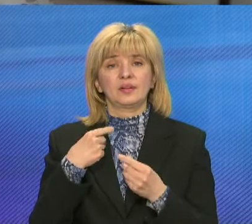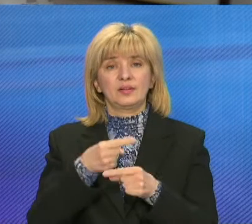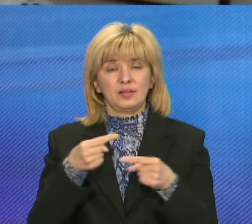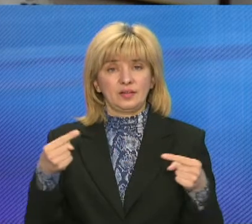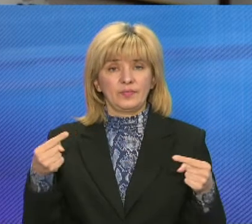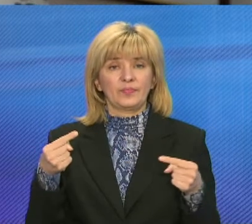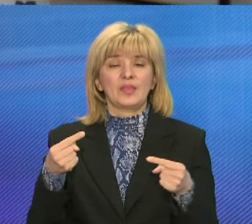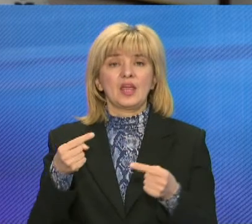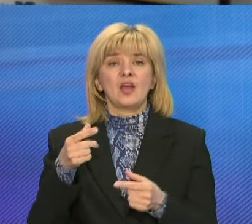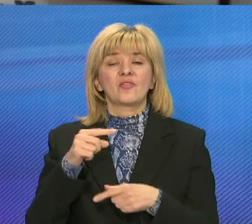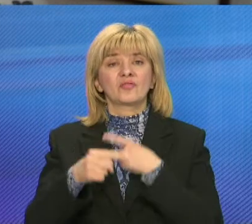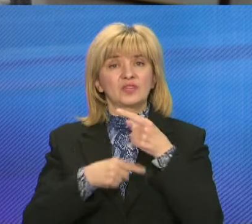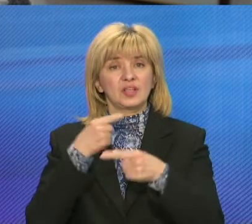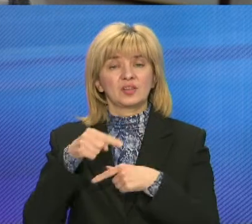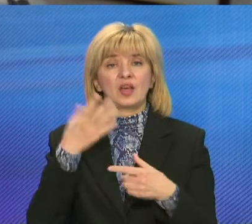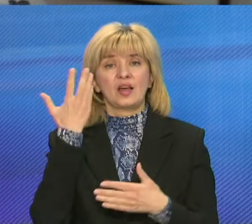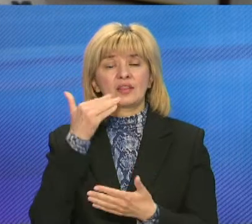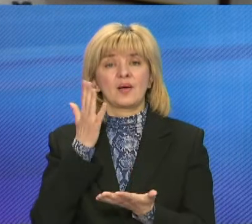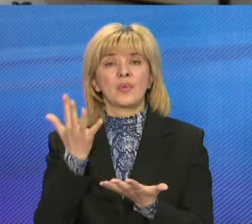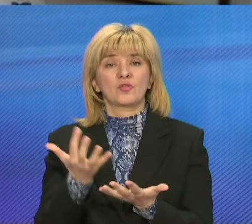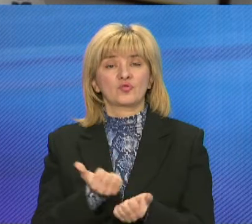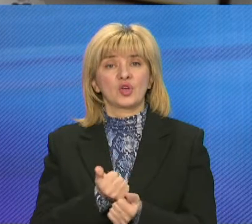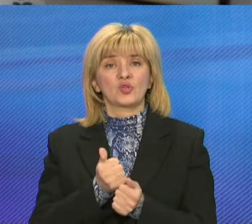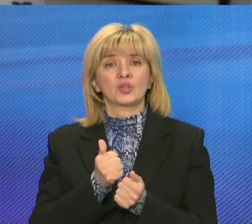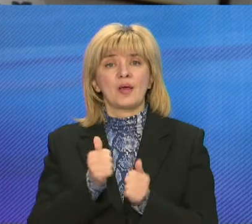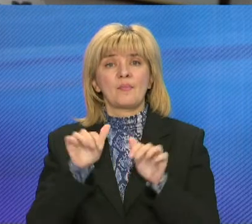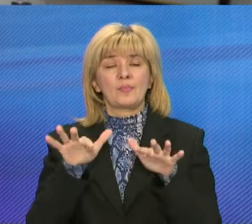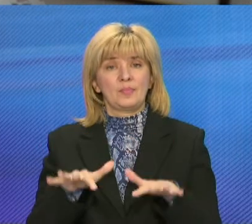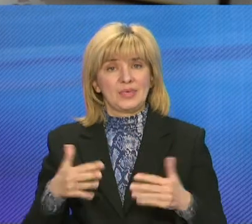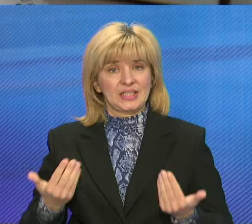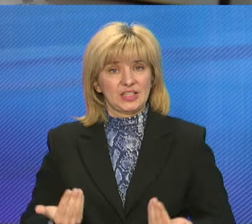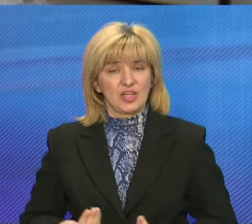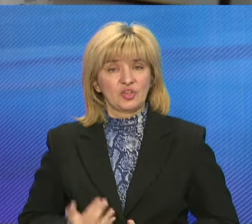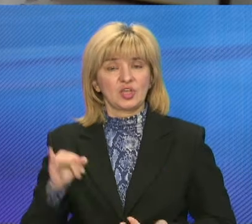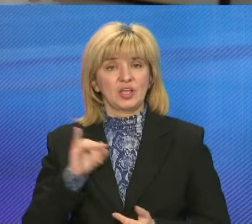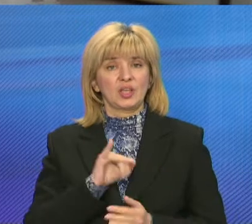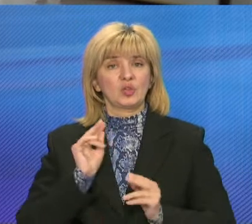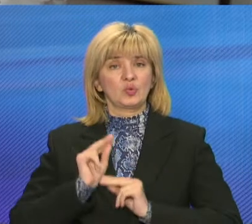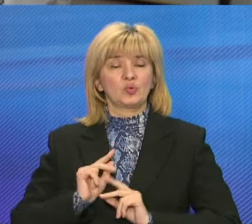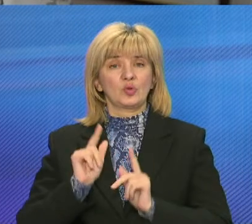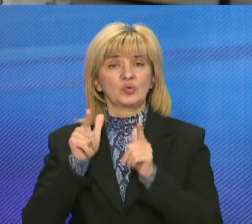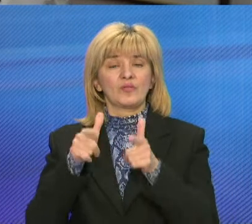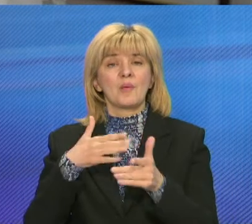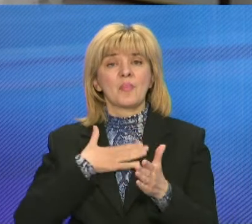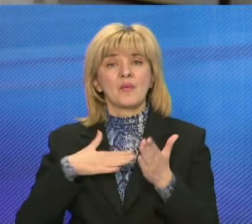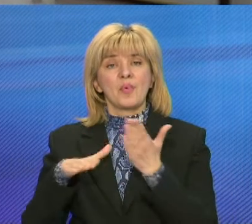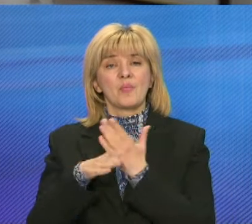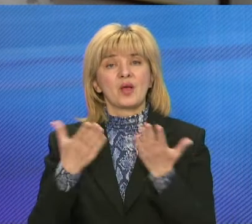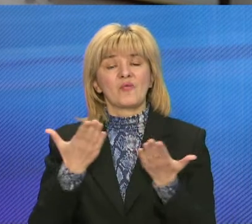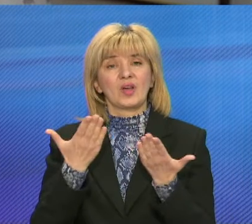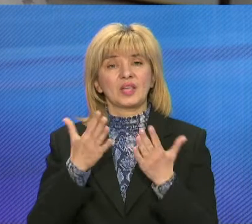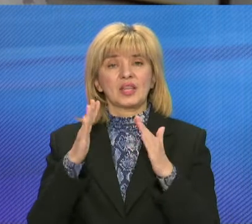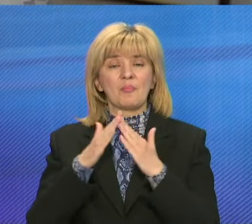последующем, когда они уже получают пристанище, если это необходимо, и даже трудоустройство, мы помогаем в бытовых каких-то вещах.